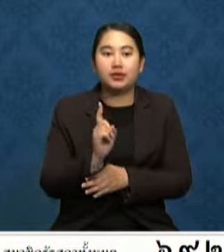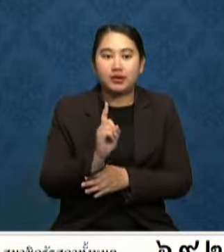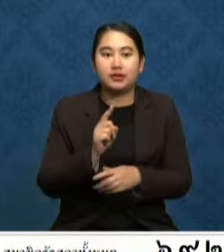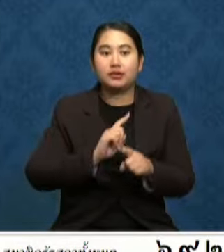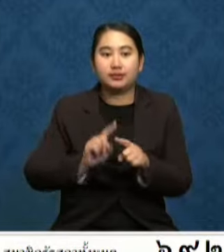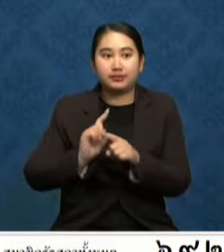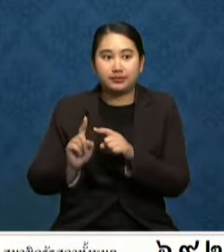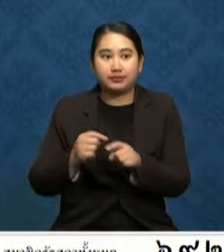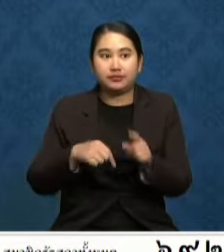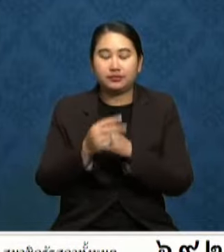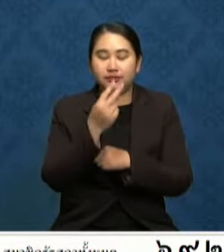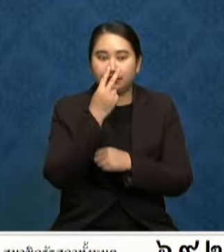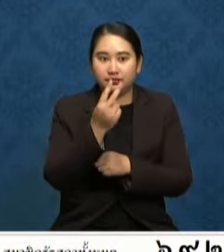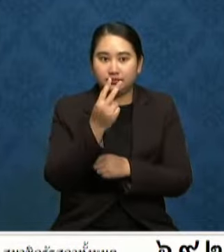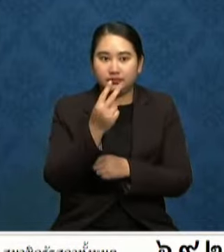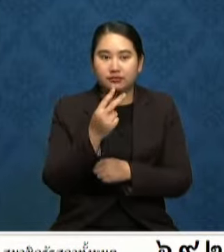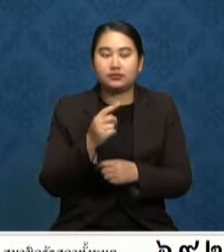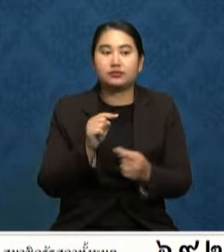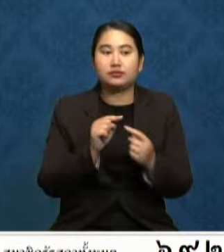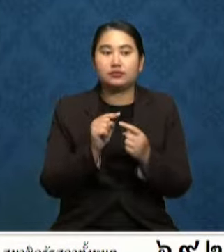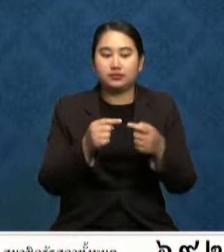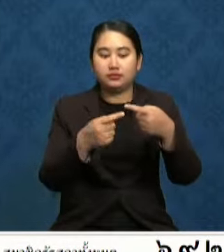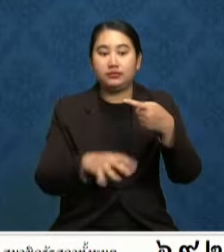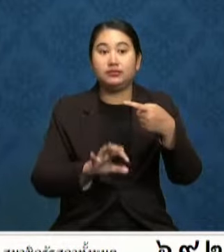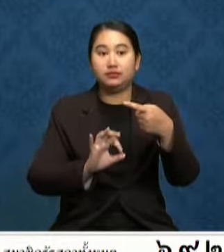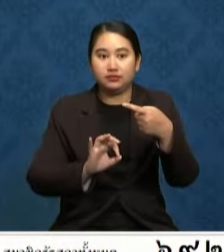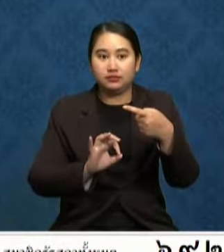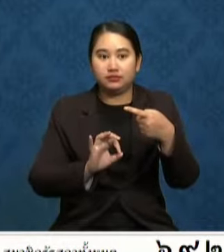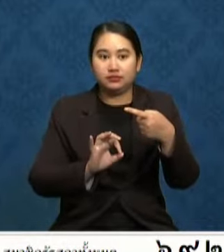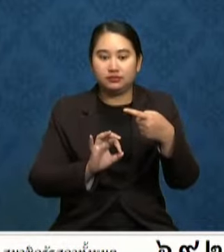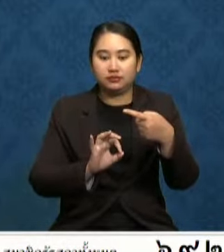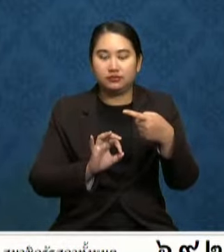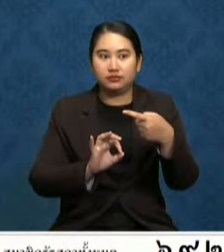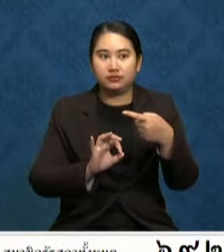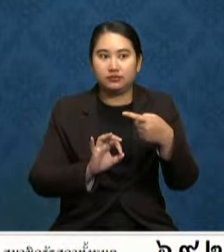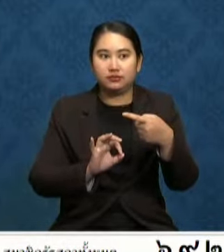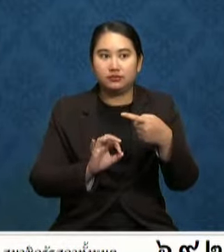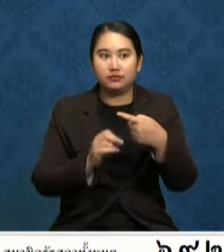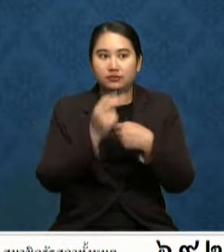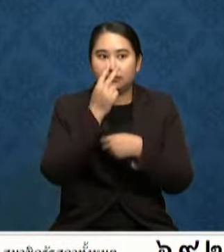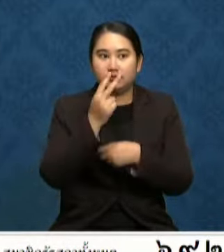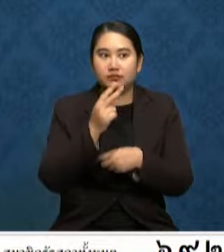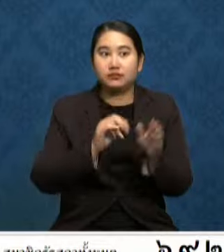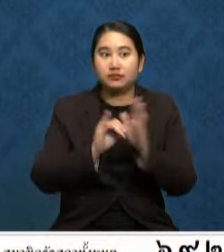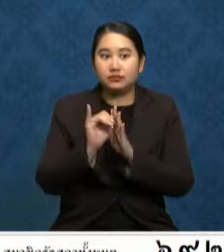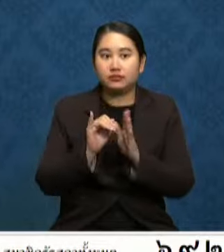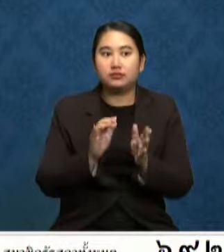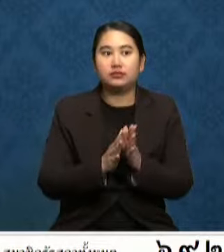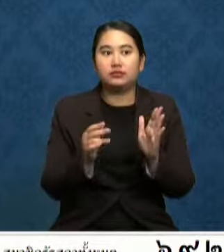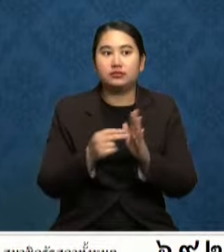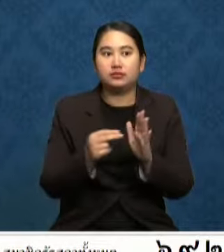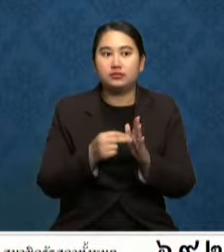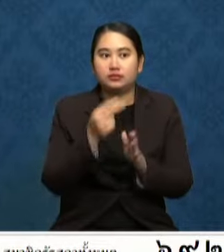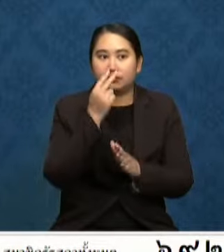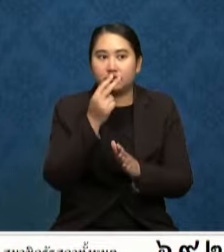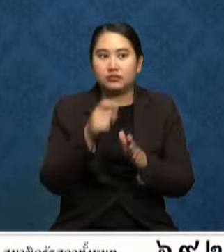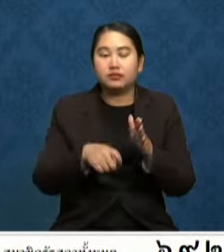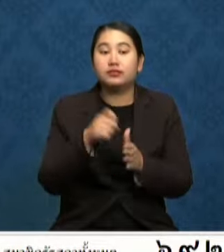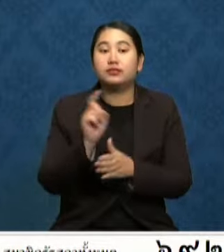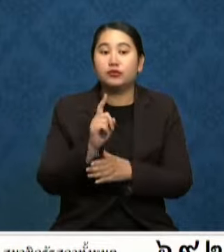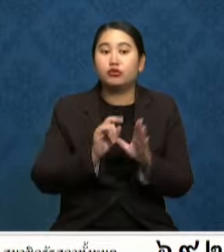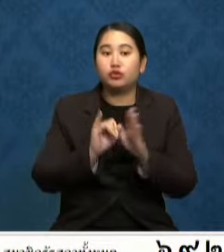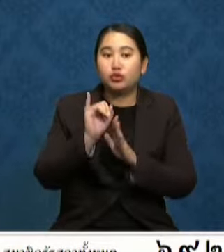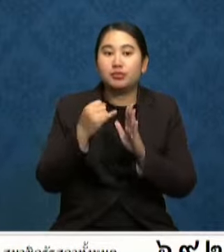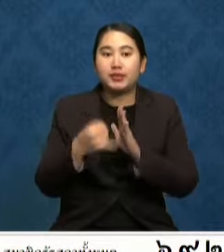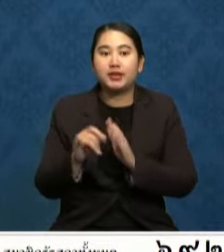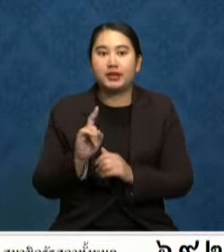องอาลไปดูความทาถาย 9. ข้อจะได้เห็นเขามองทุกขนาและมองเหตุและมก